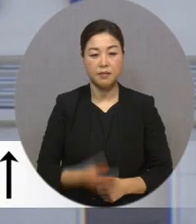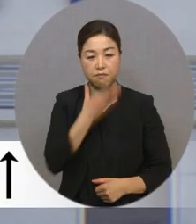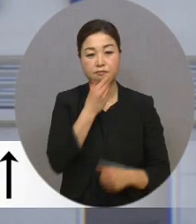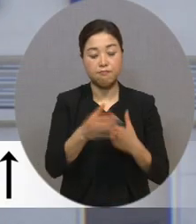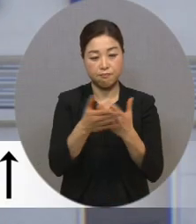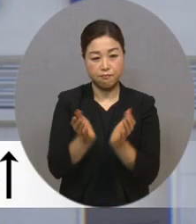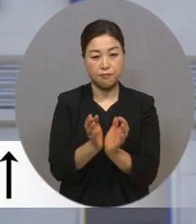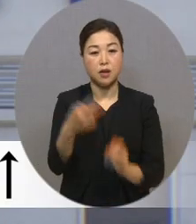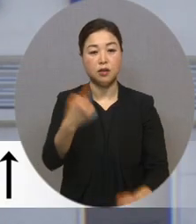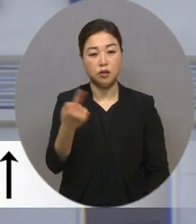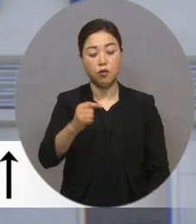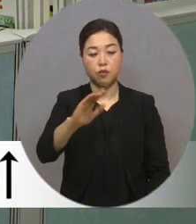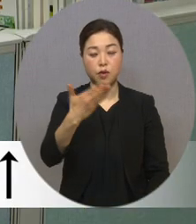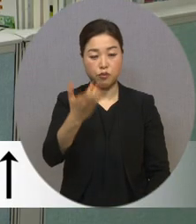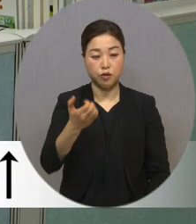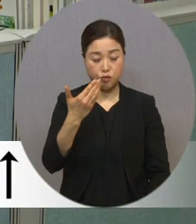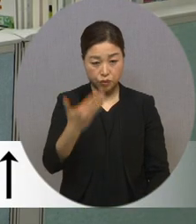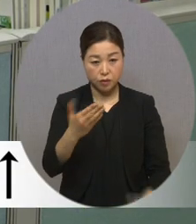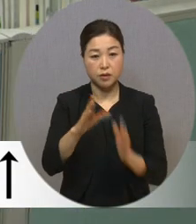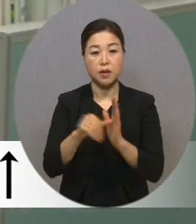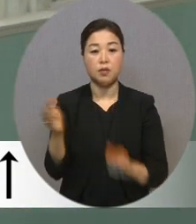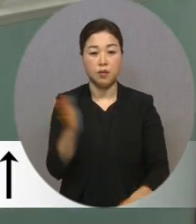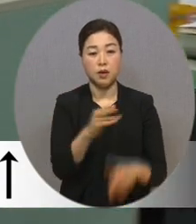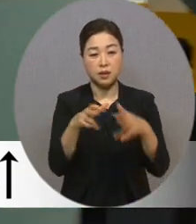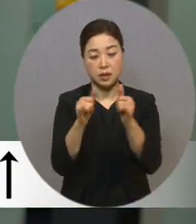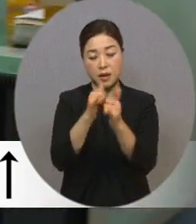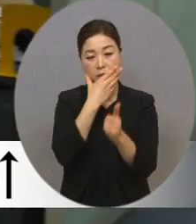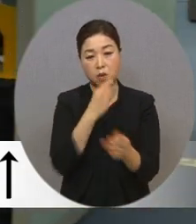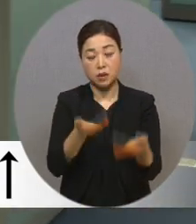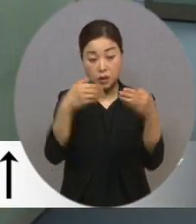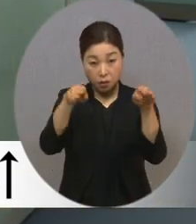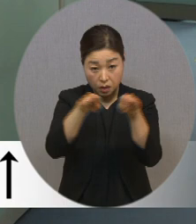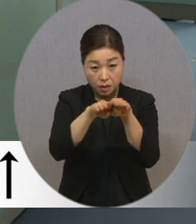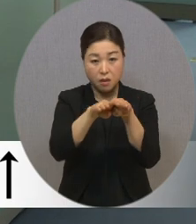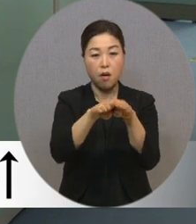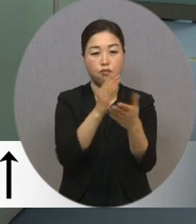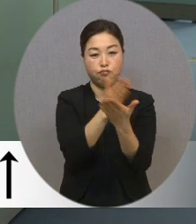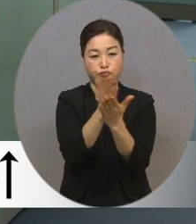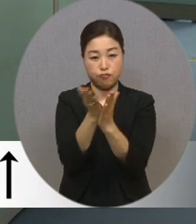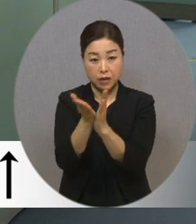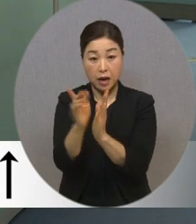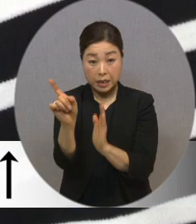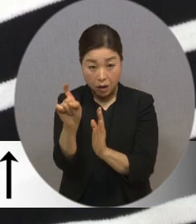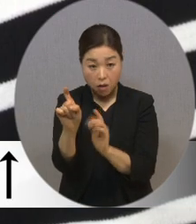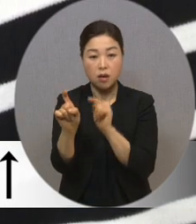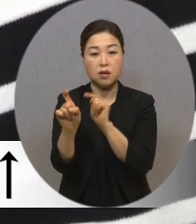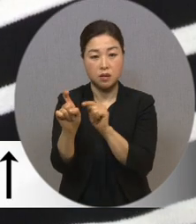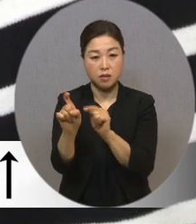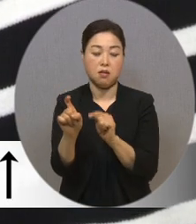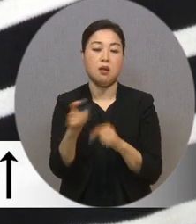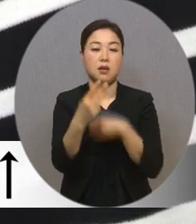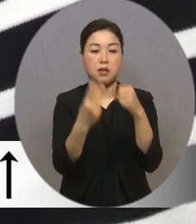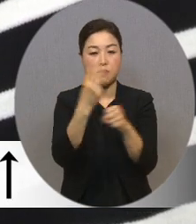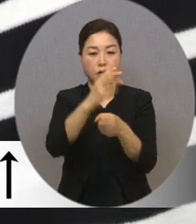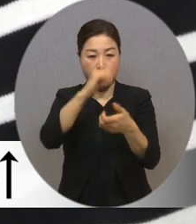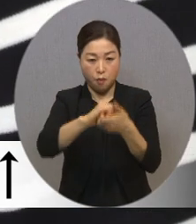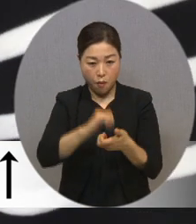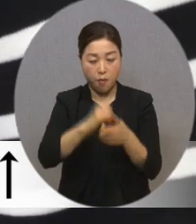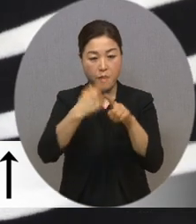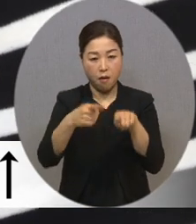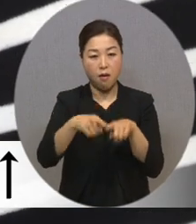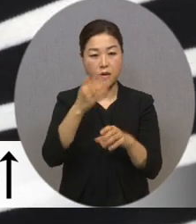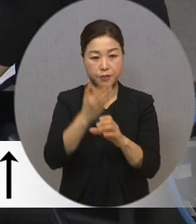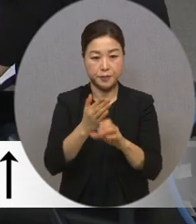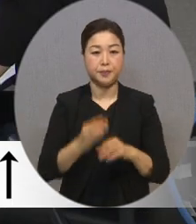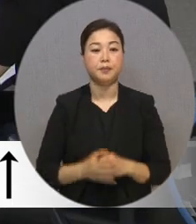보건복지부는 지난 1999년부터 장애인 복지관 등 10개 사회복지시설 유형에 대해 3년 주기로 평가하고